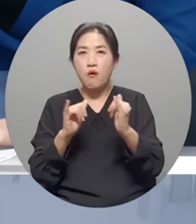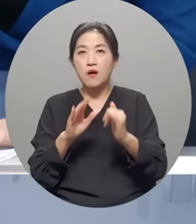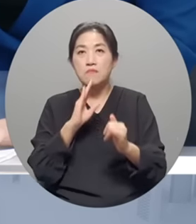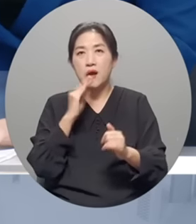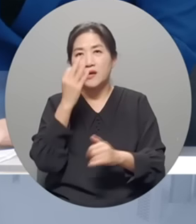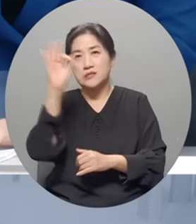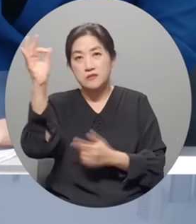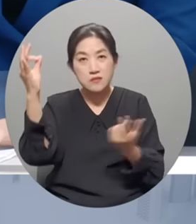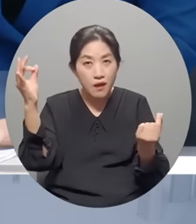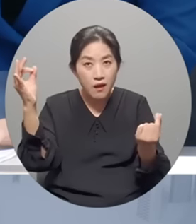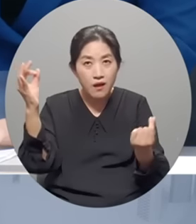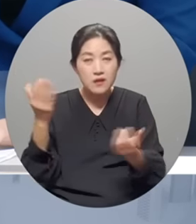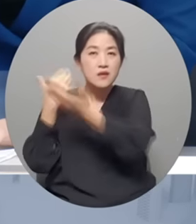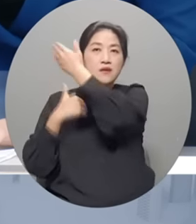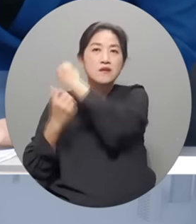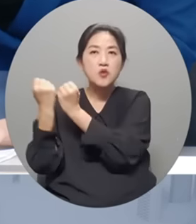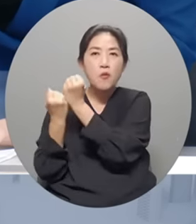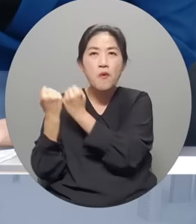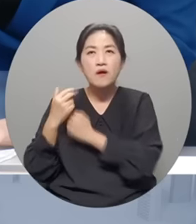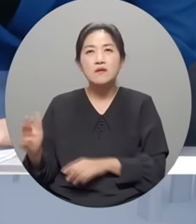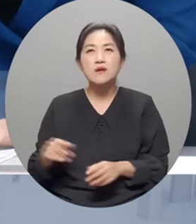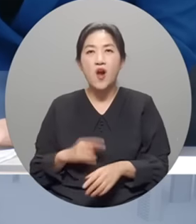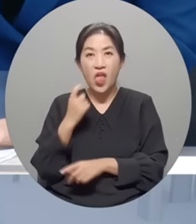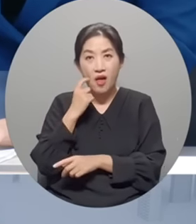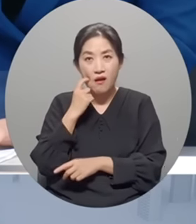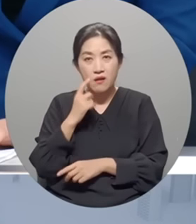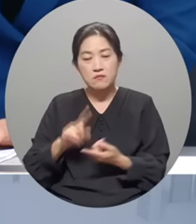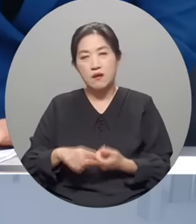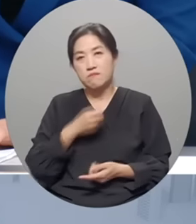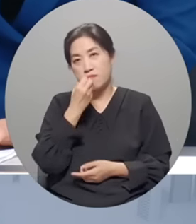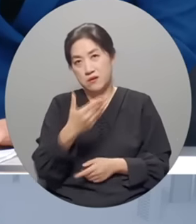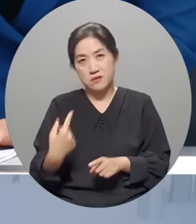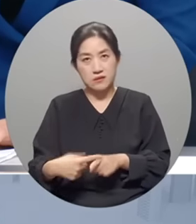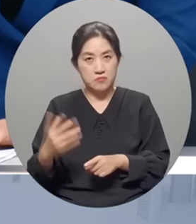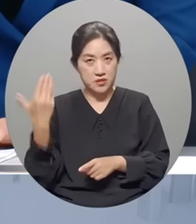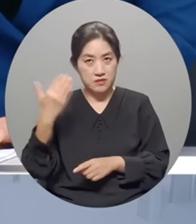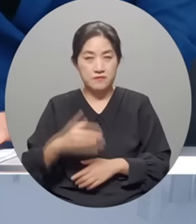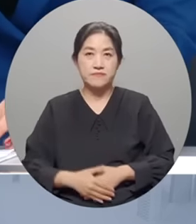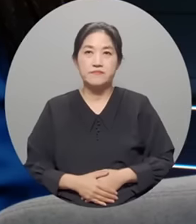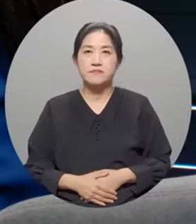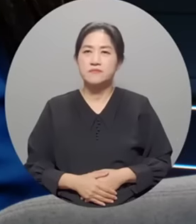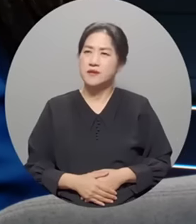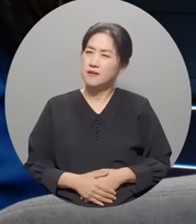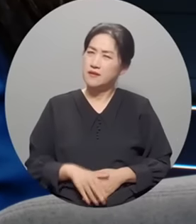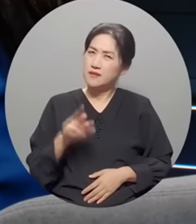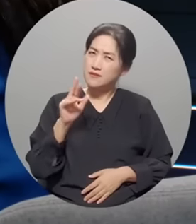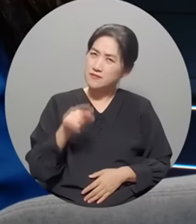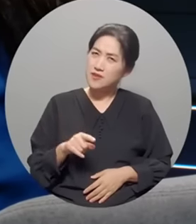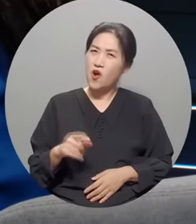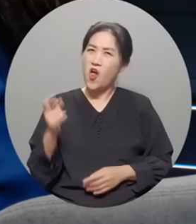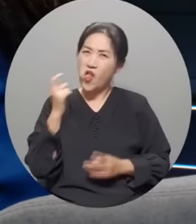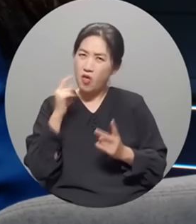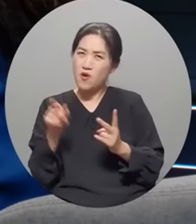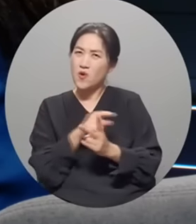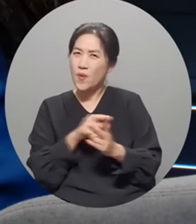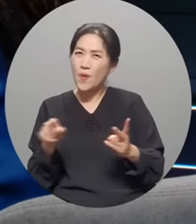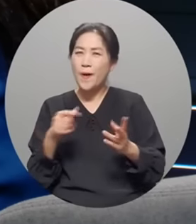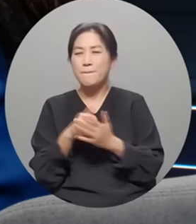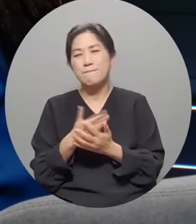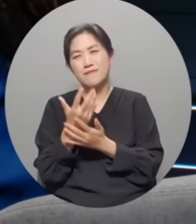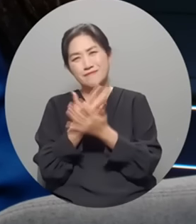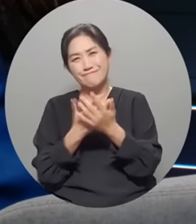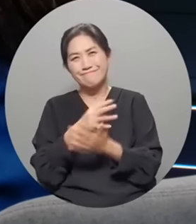사실상 인정하면서 예전 해명이 틀린 걸 그대로 시인하는 꼴이 됐습니다. 이게 틀린 건지 거짓말하는 건지 사실